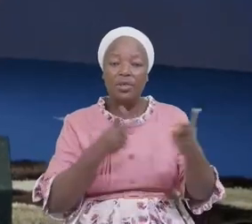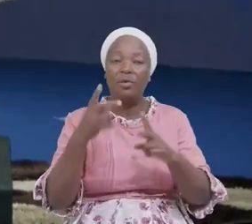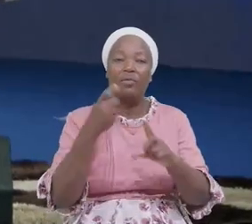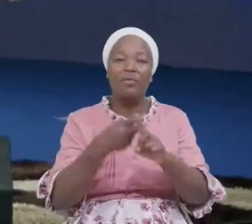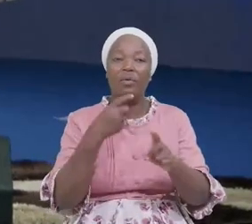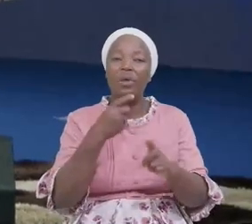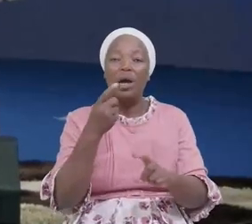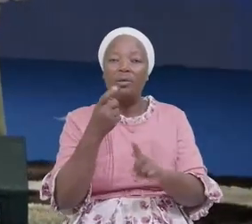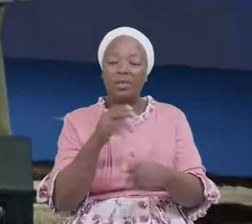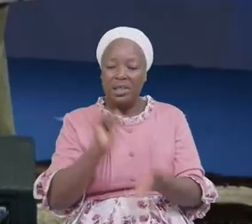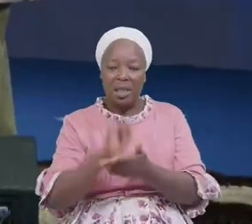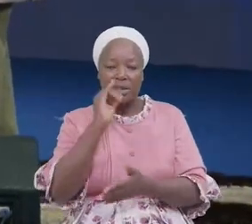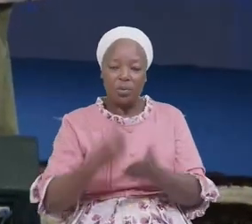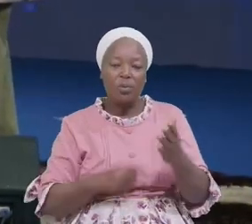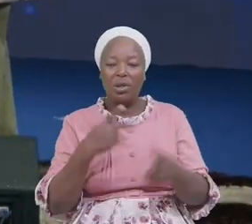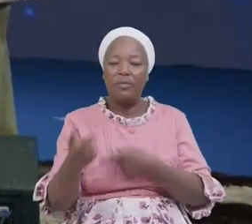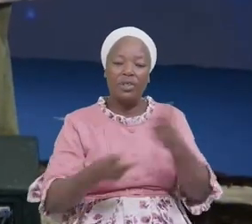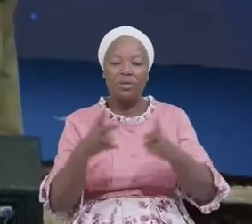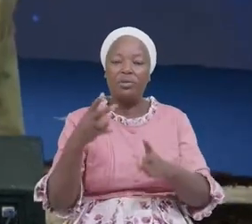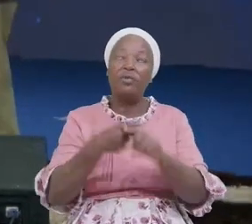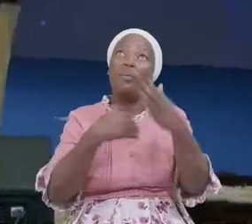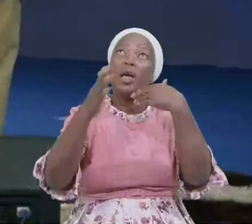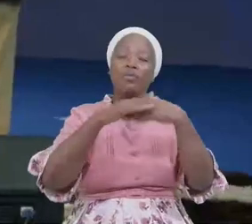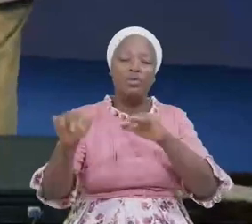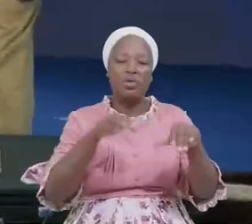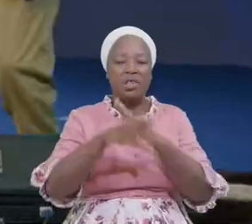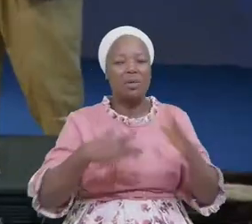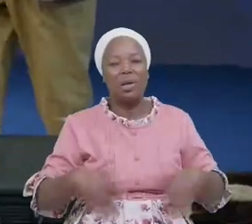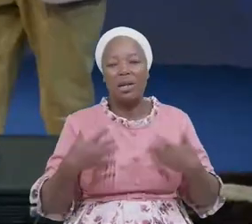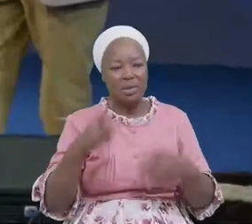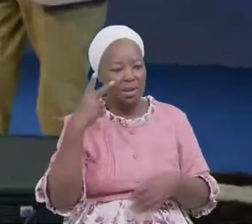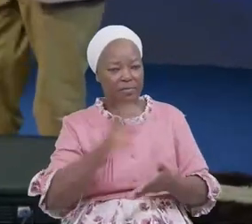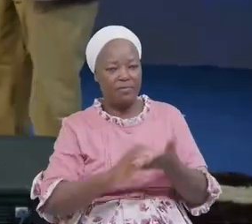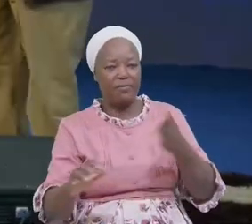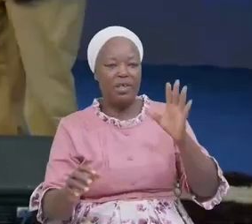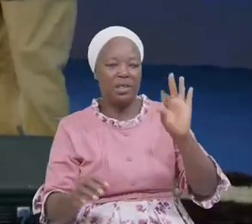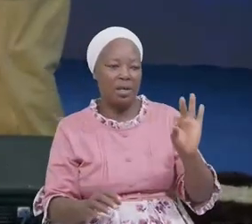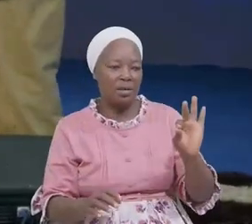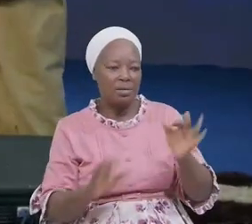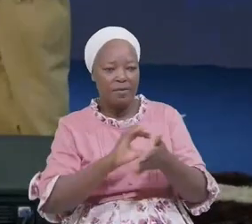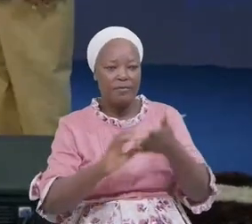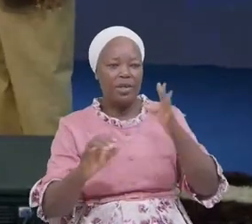C'est ce que la visitation du ciel fait dans notre vie. Voyez le verset 9.